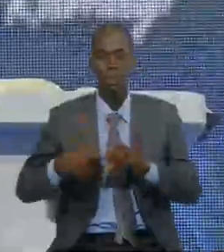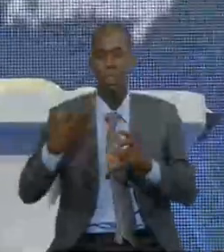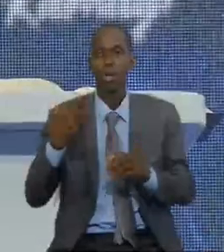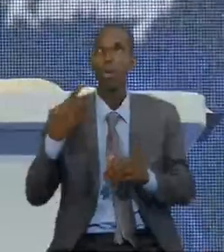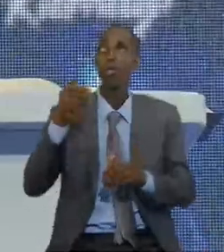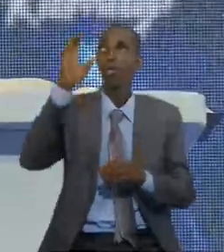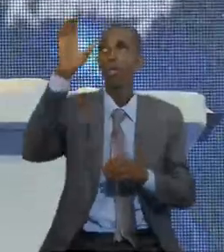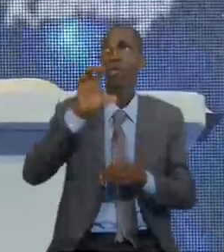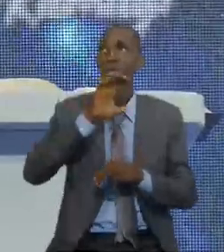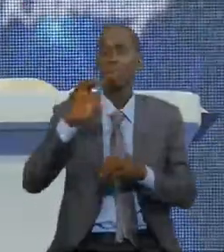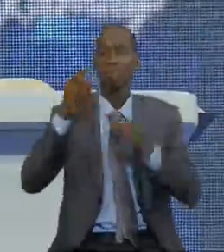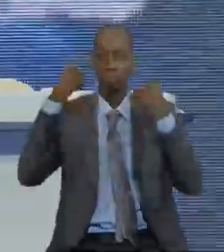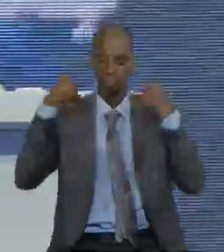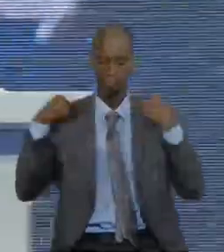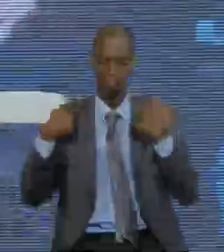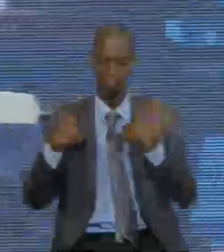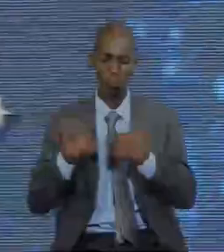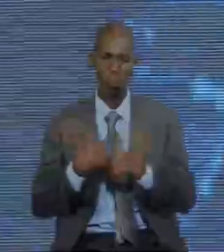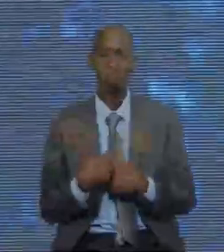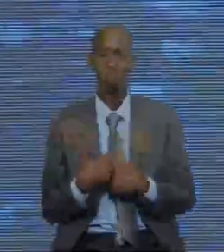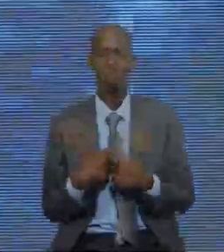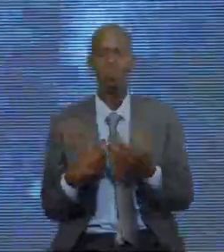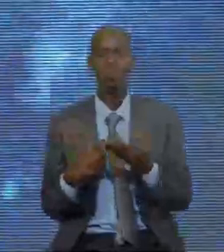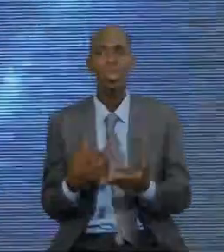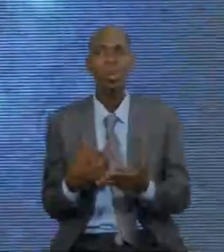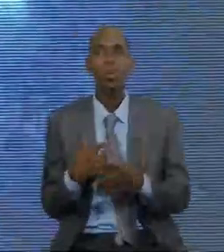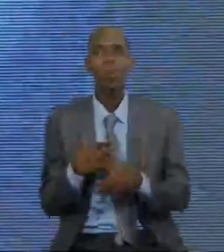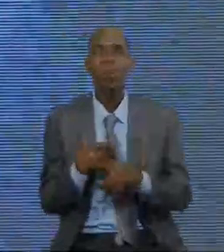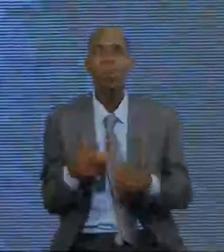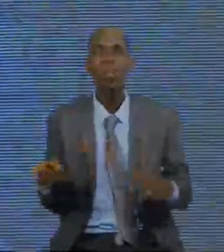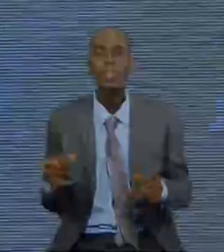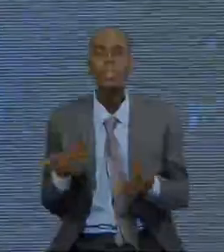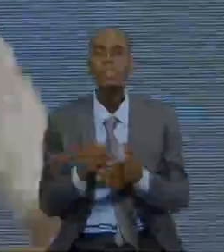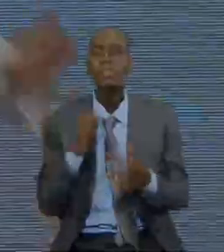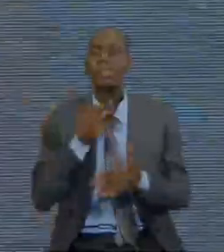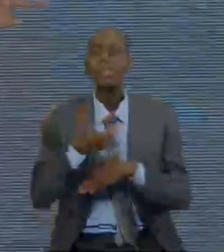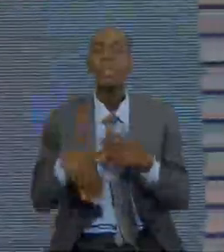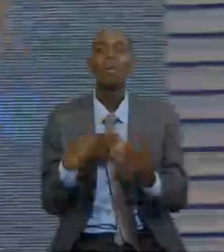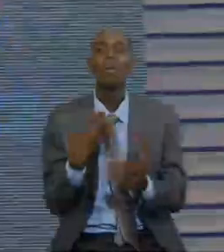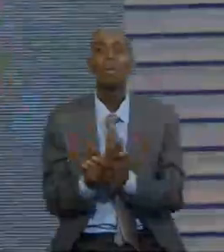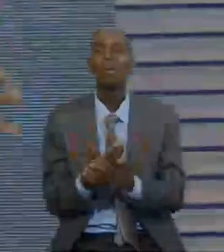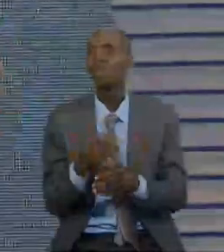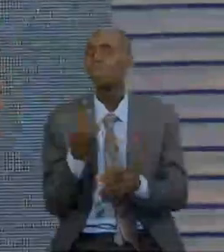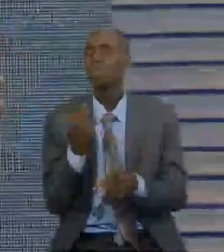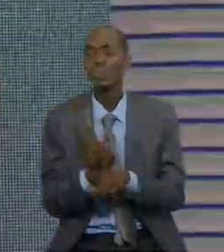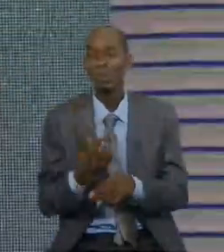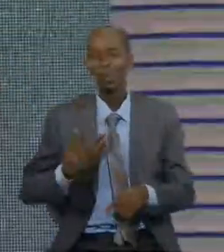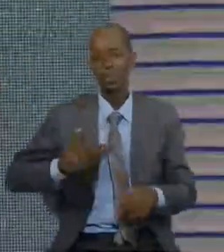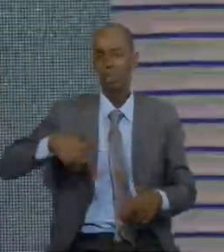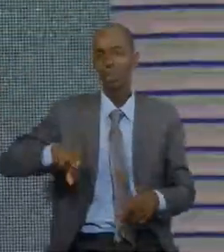le crucifix au cou mais tout ça c'est des ornements